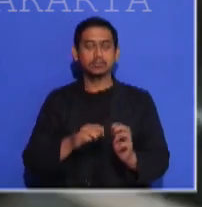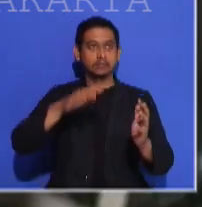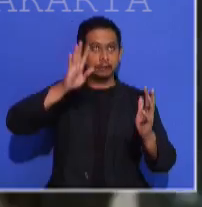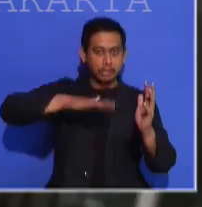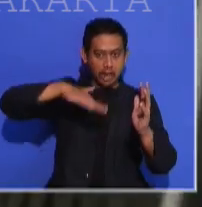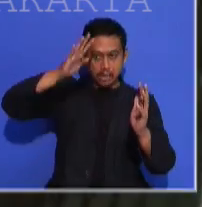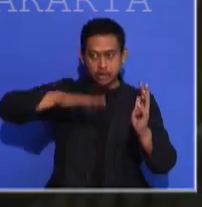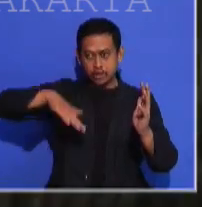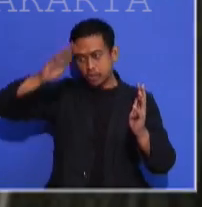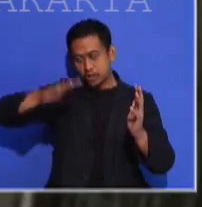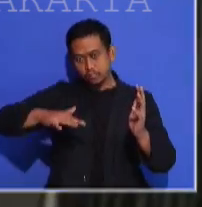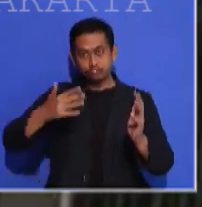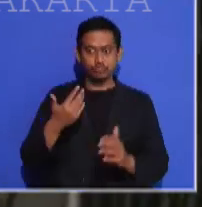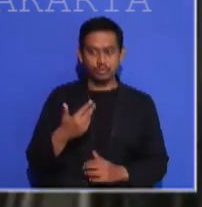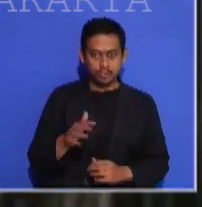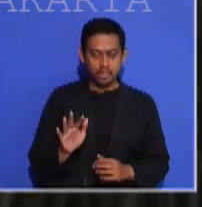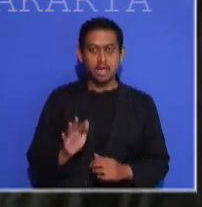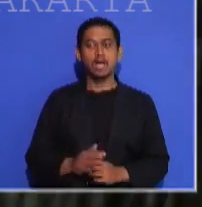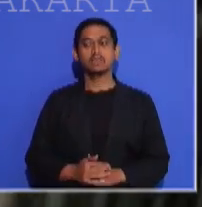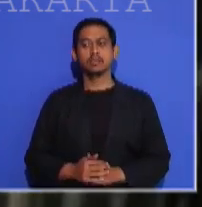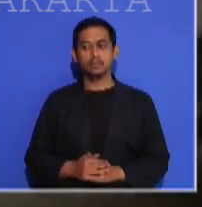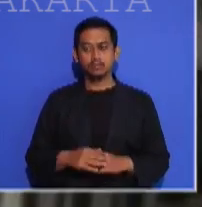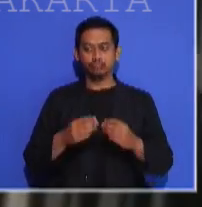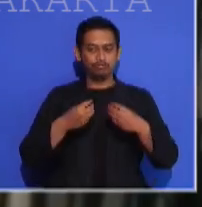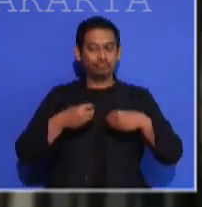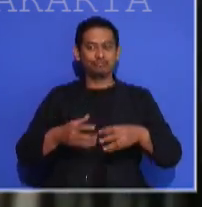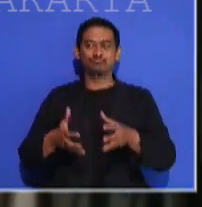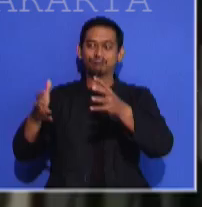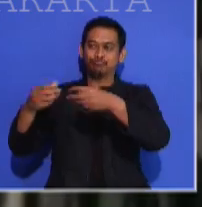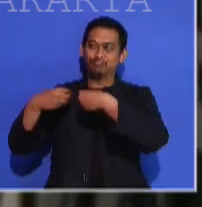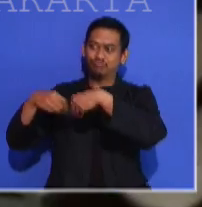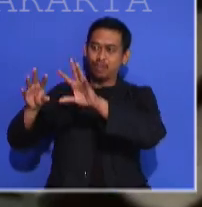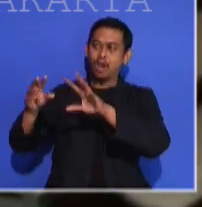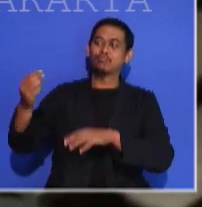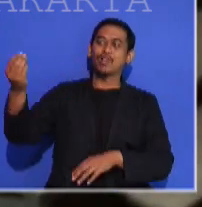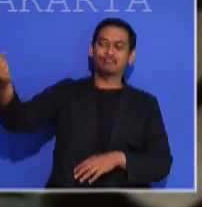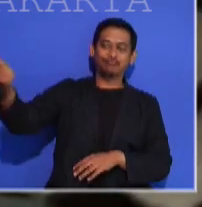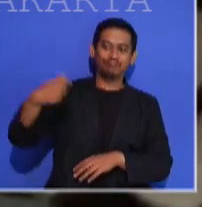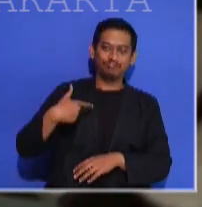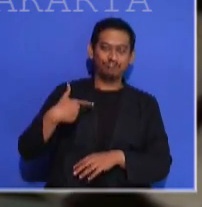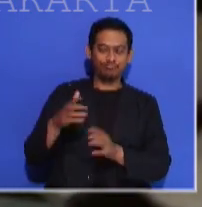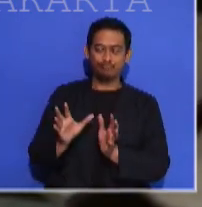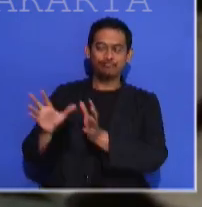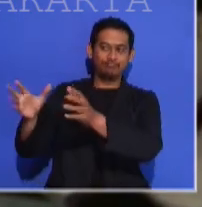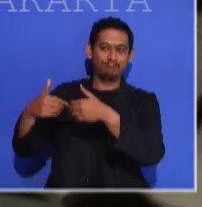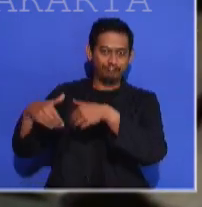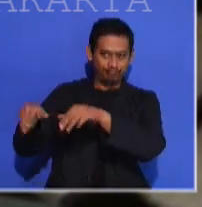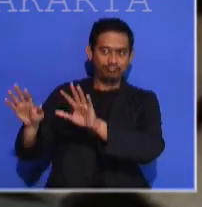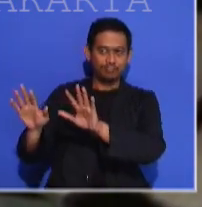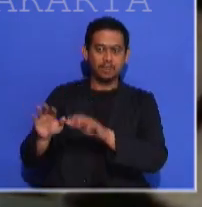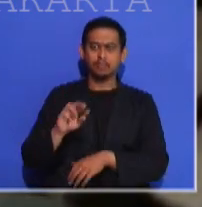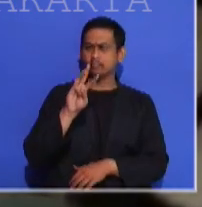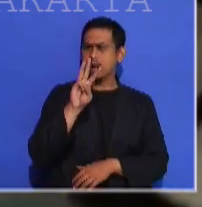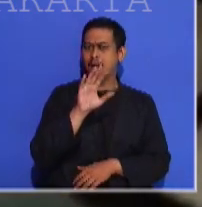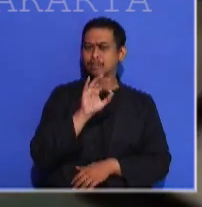dados menika salajengipun dipun setoraken dumateng juragan. Saben ijinipun dipun kerto aji kali atusan ewu dumugi